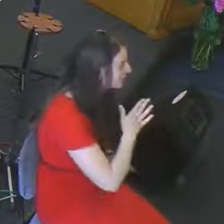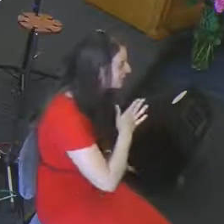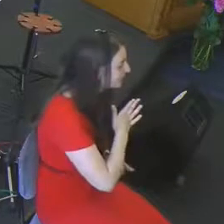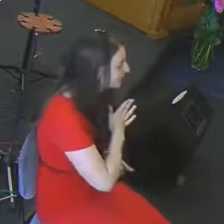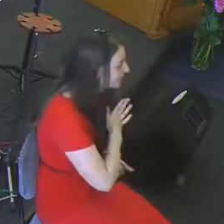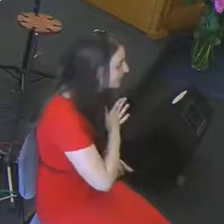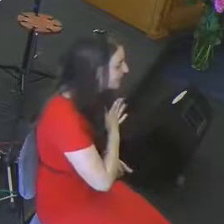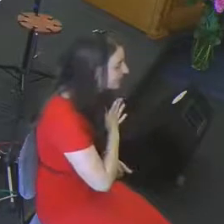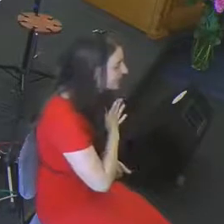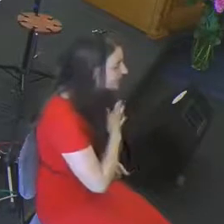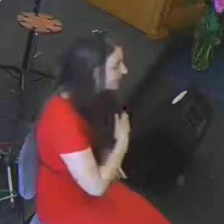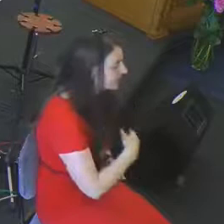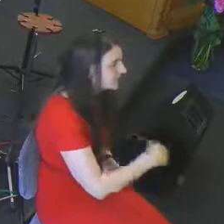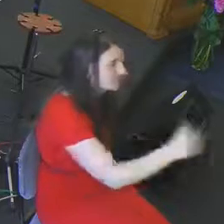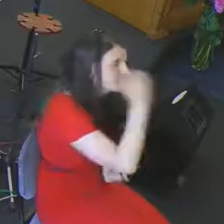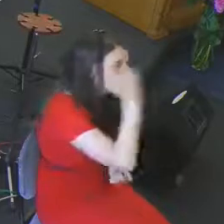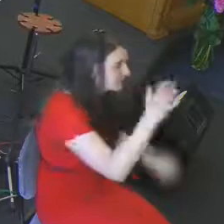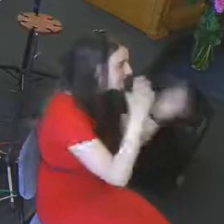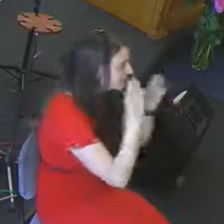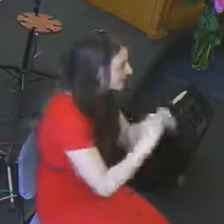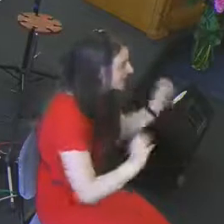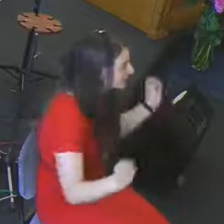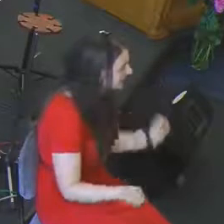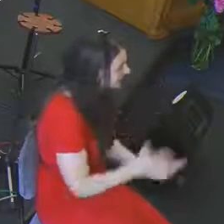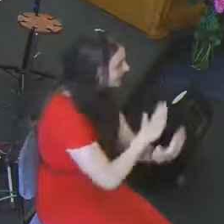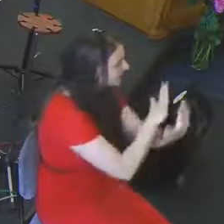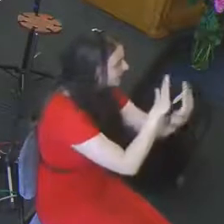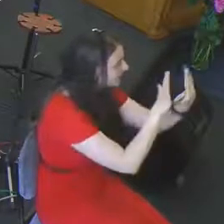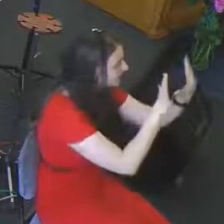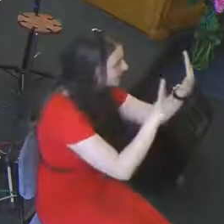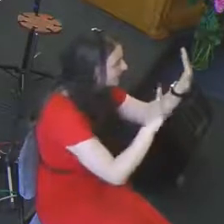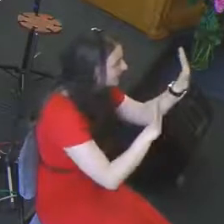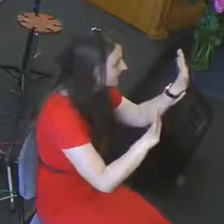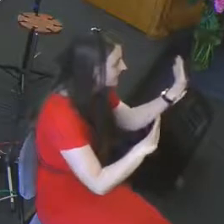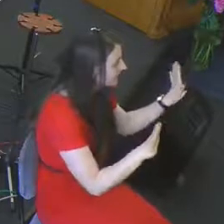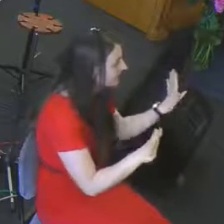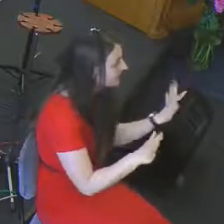душу і духом святим.